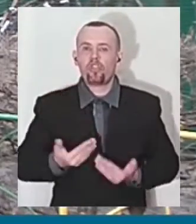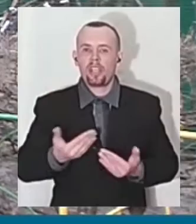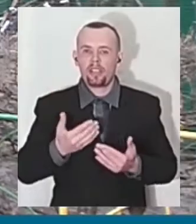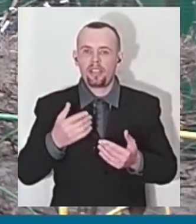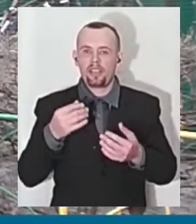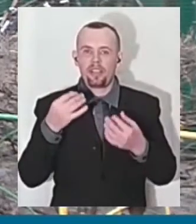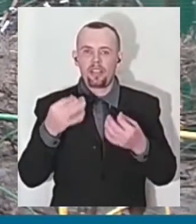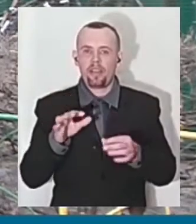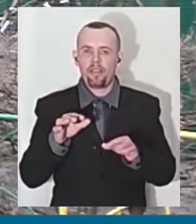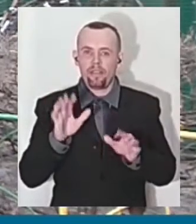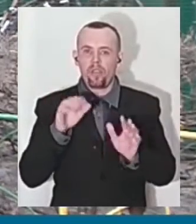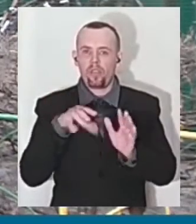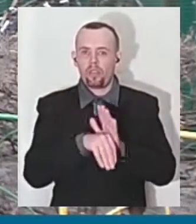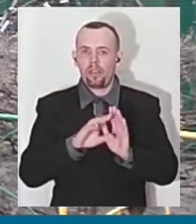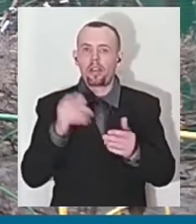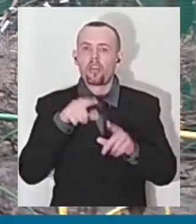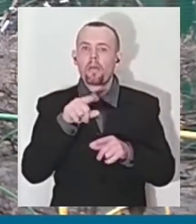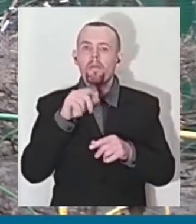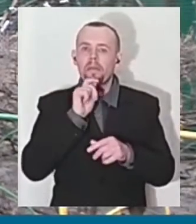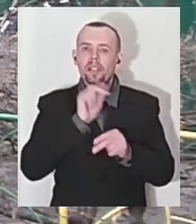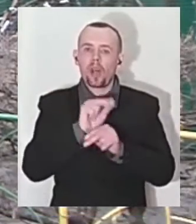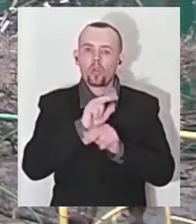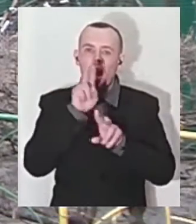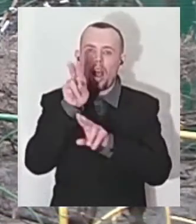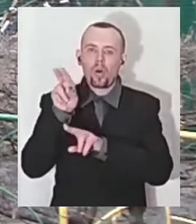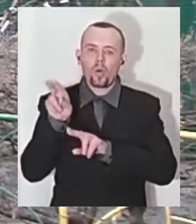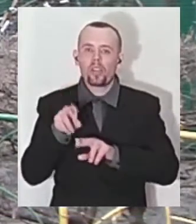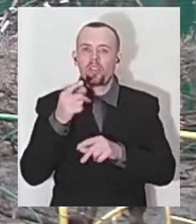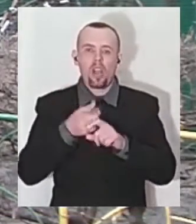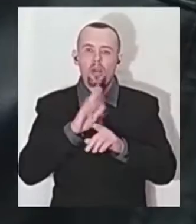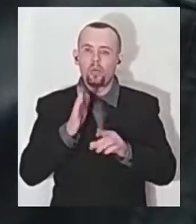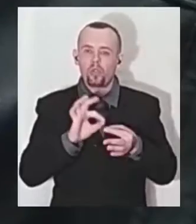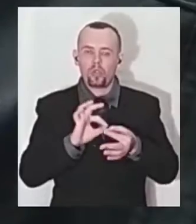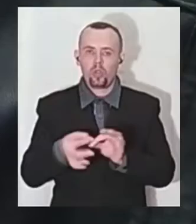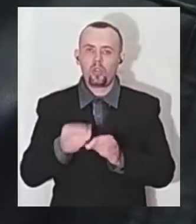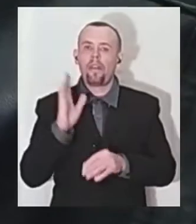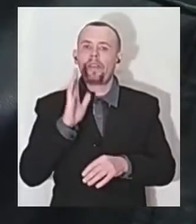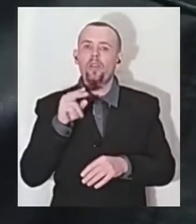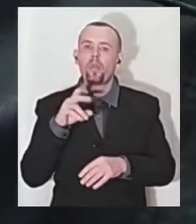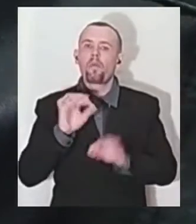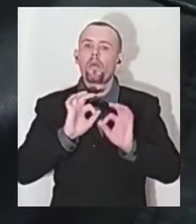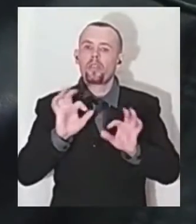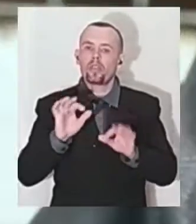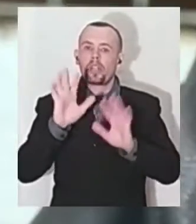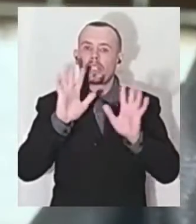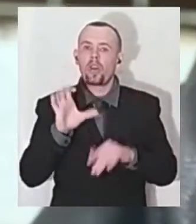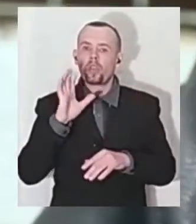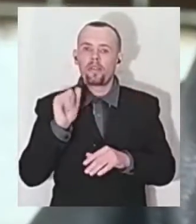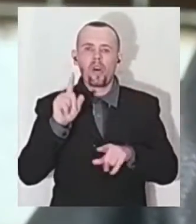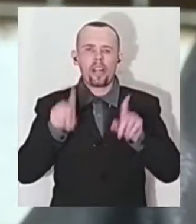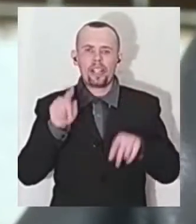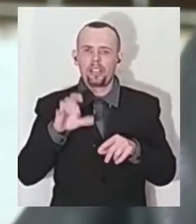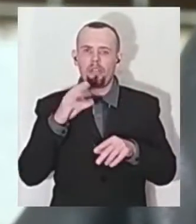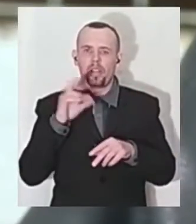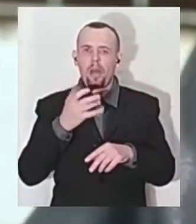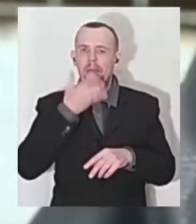їх навчити там охотитися, я думаю, що це буде складно. Віктор Пілюга пояснює, сіра сова – рідкісний вид для Південної України.